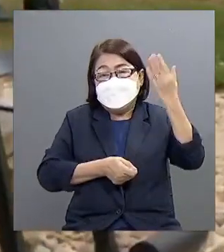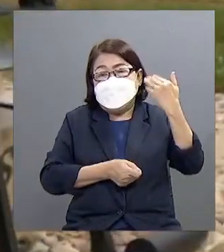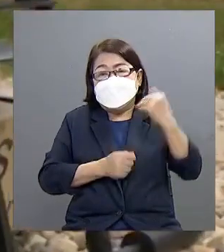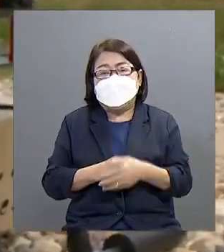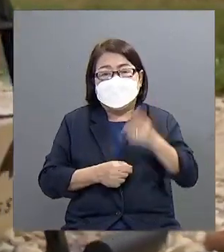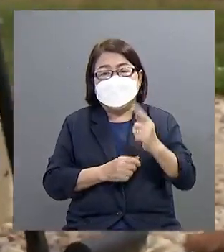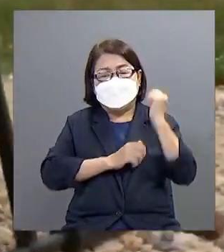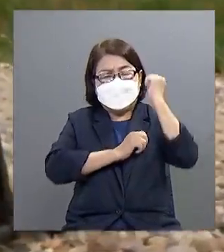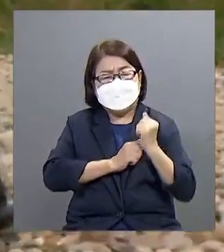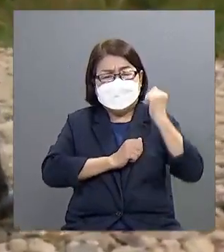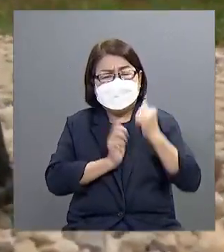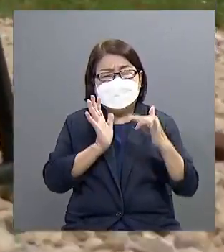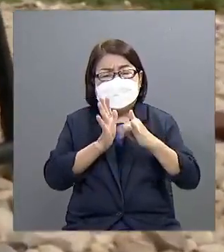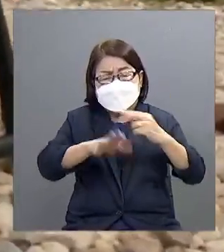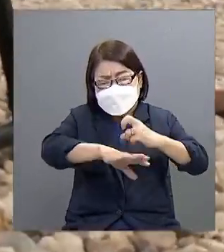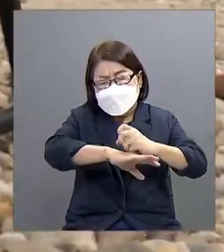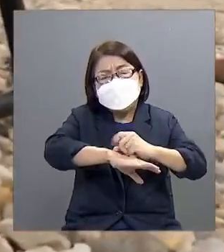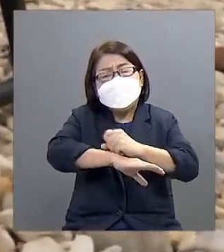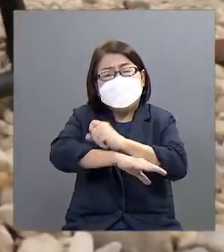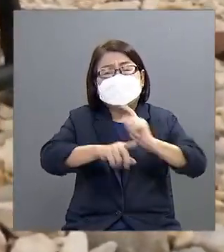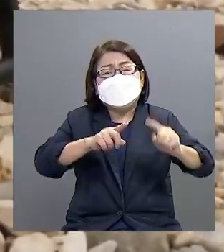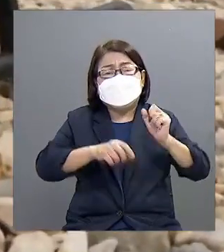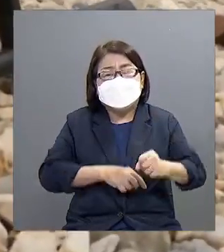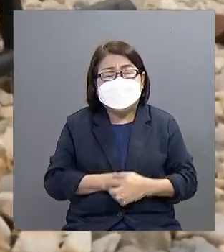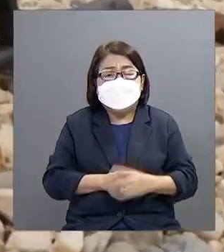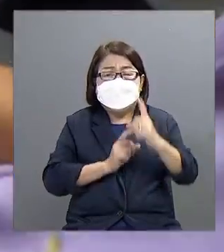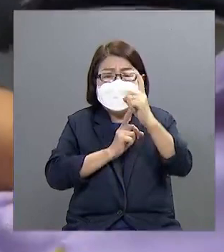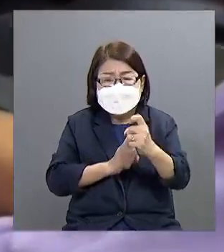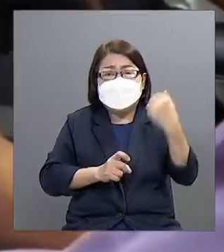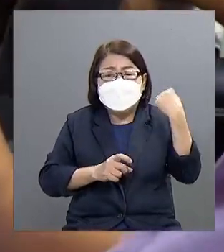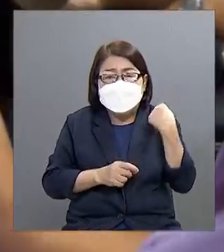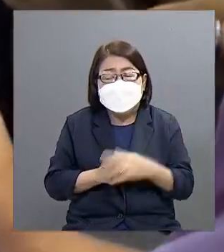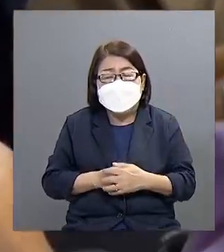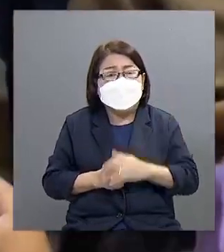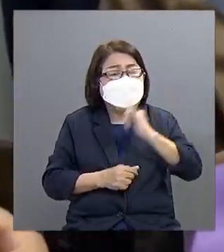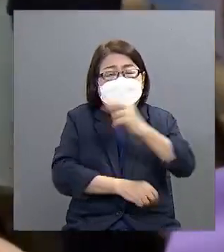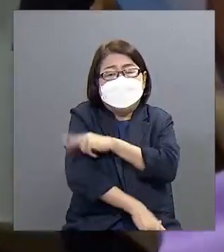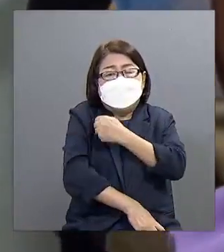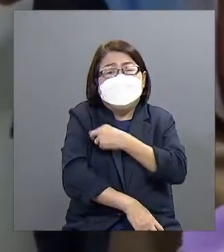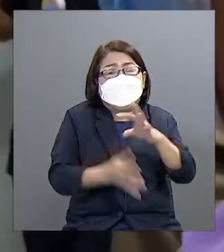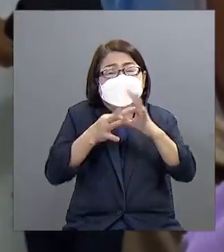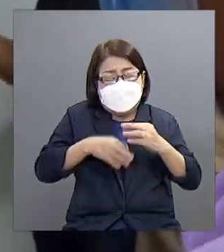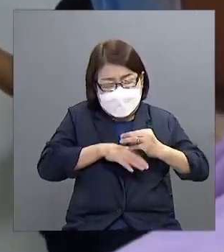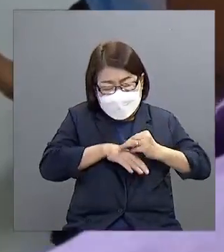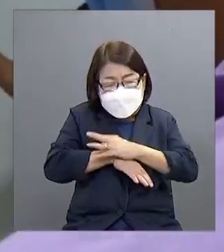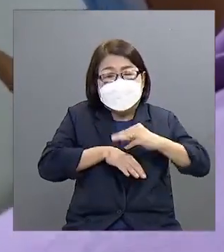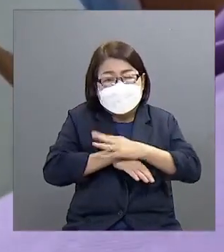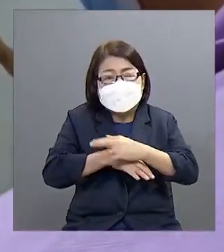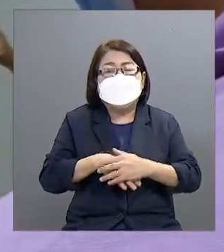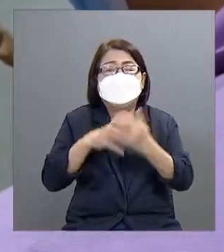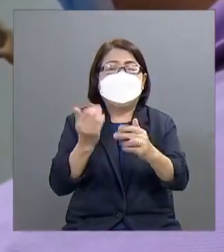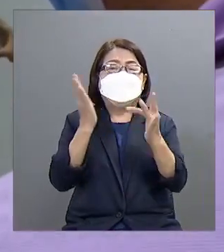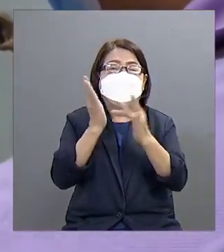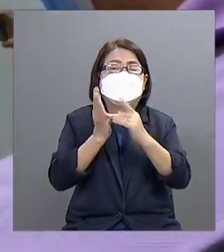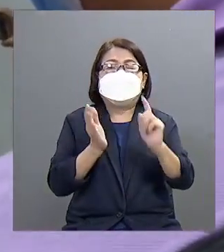ยตัวเขาเองเป็นภัยนะครับถ้ามาตรวจแล้วหลายตัวหลายคนจะเป็นมะเร็งแต่ณปัจจุบันนี้เทคโนโลยีการบินที่เข้ามาเกี่ยวข้องด้วยเนี่ยจากโครง